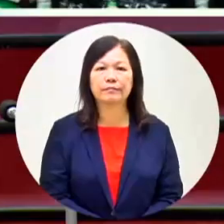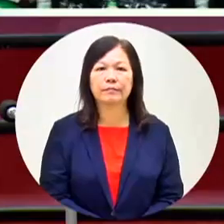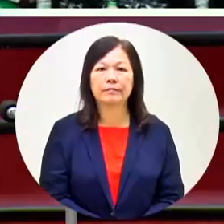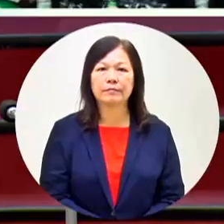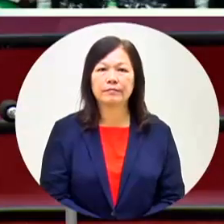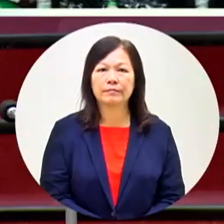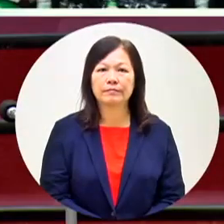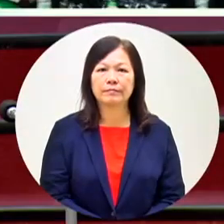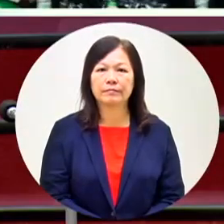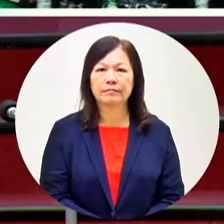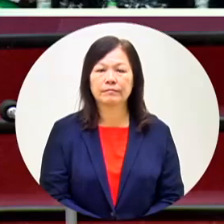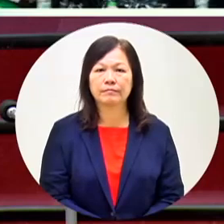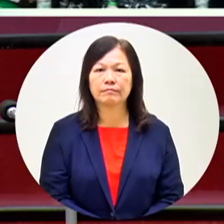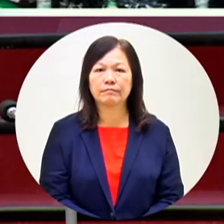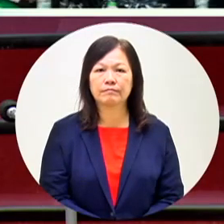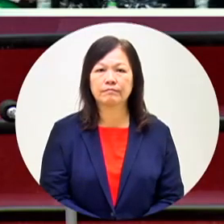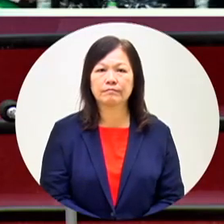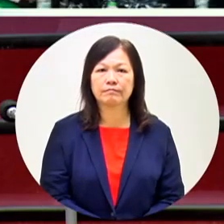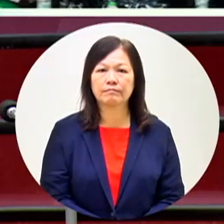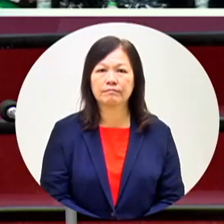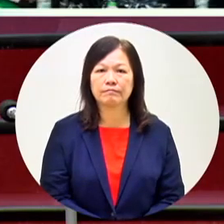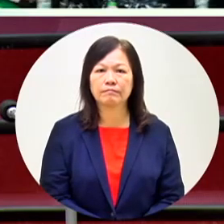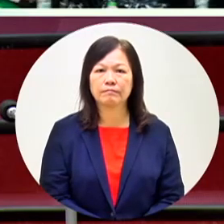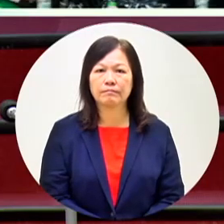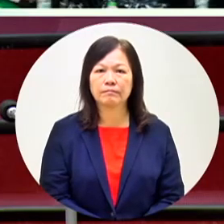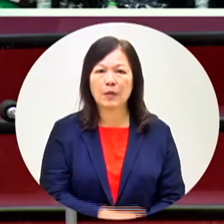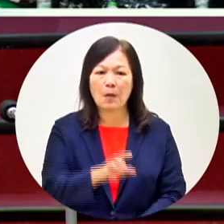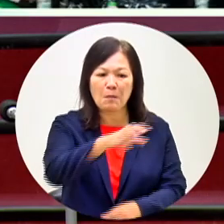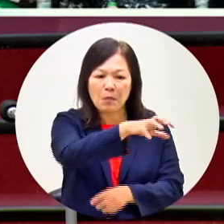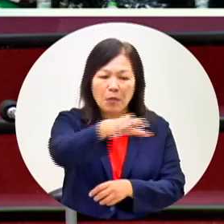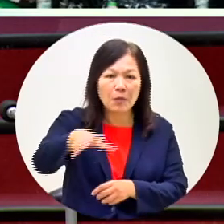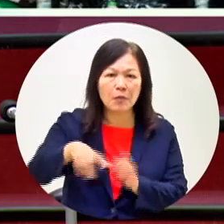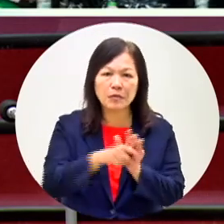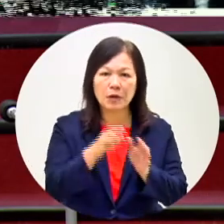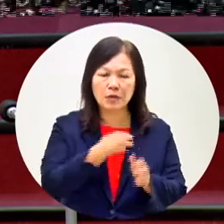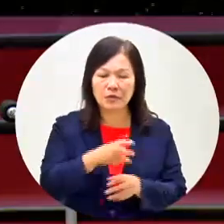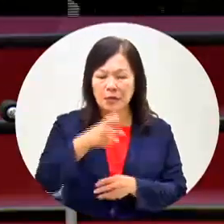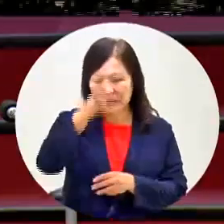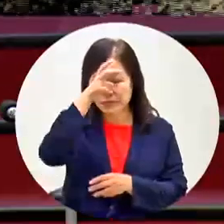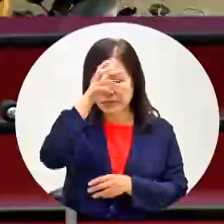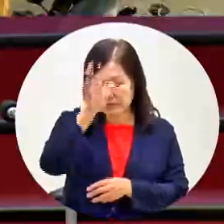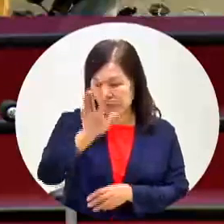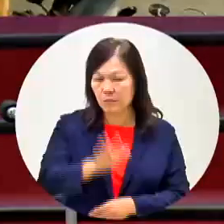哦，任何角落都有便衣警察哈，过来。